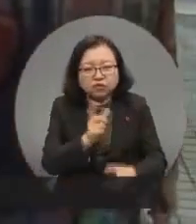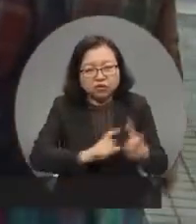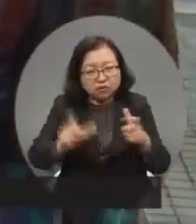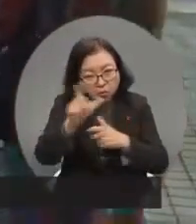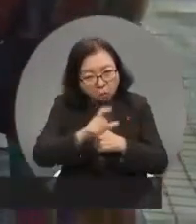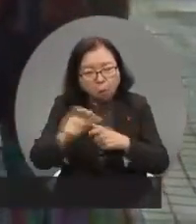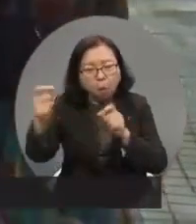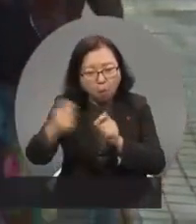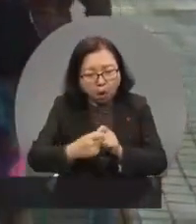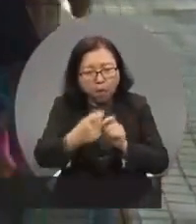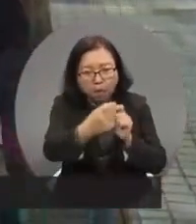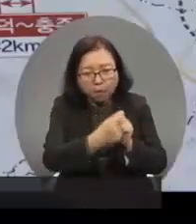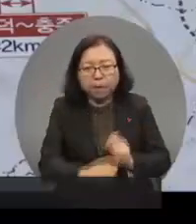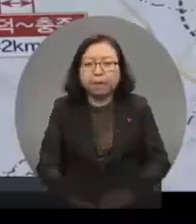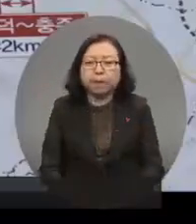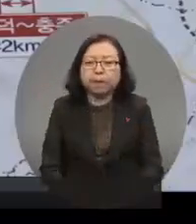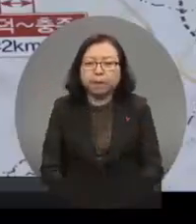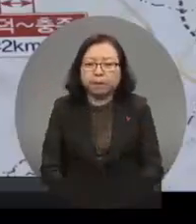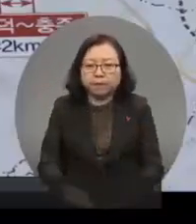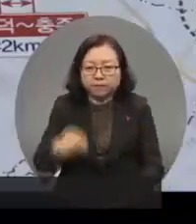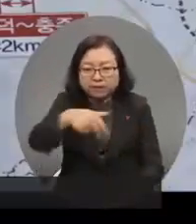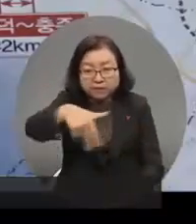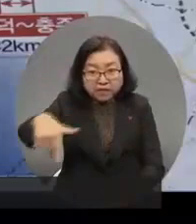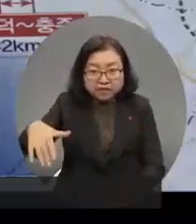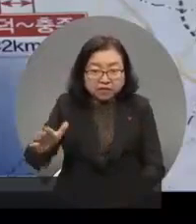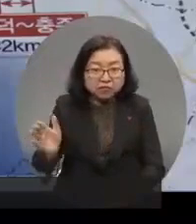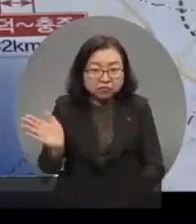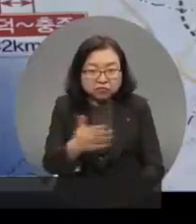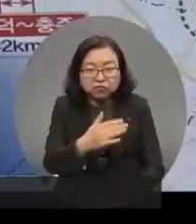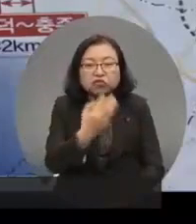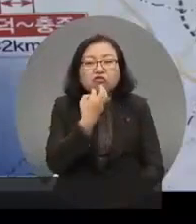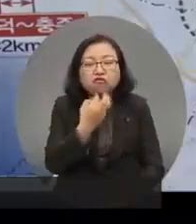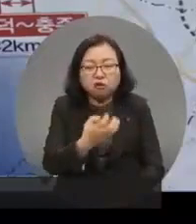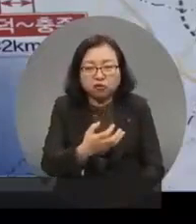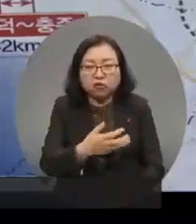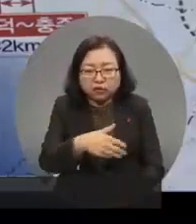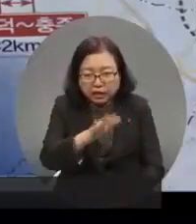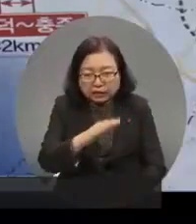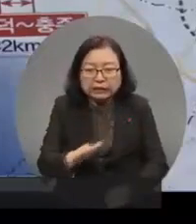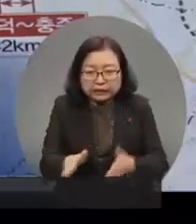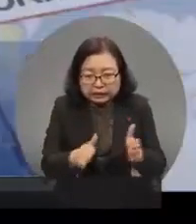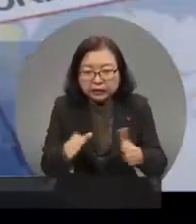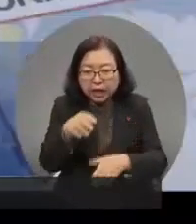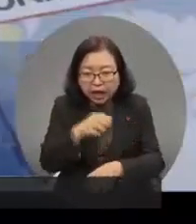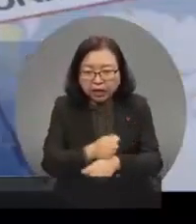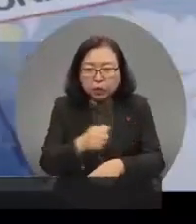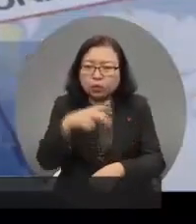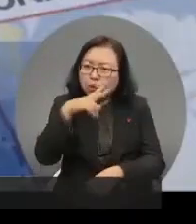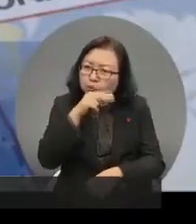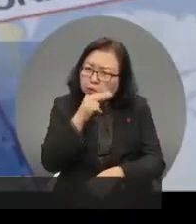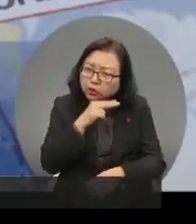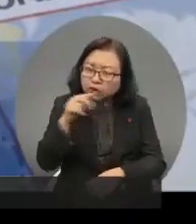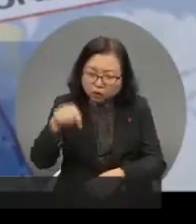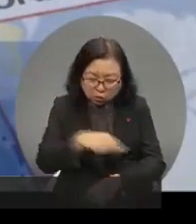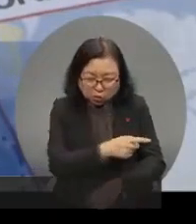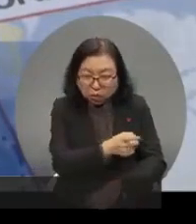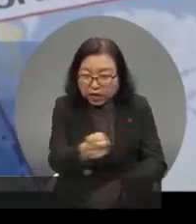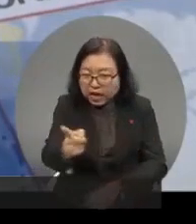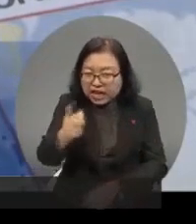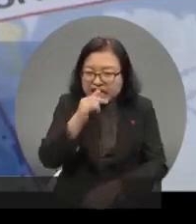단축될 전망입니다. 제천에서 또 서울로 조치원 거쳐서 서울로 가는 게 1회에 있어서 토탈로 11회